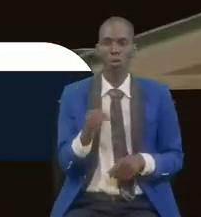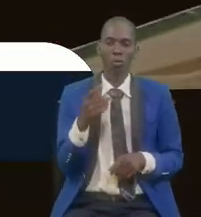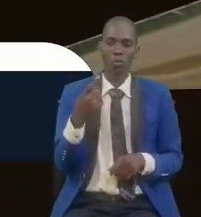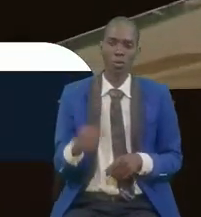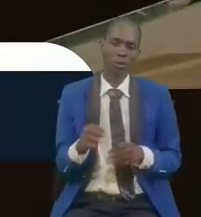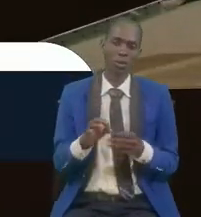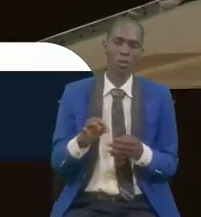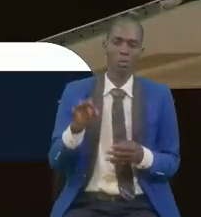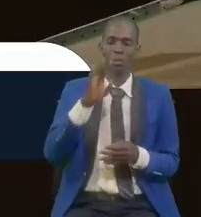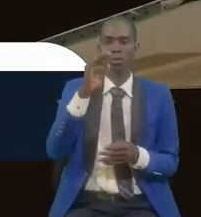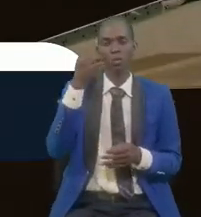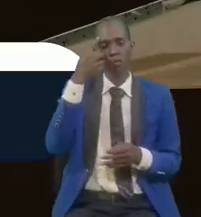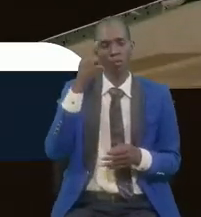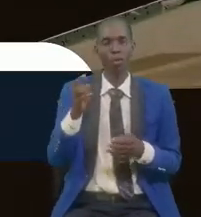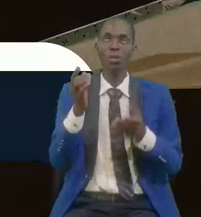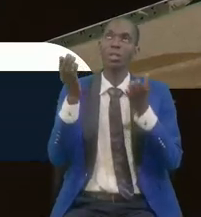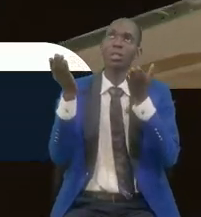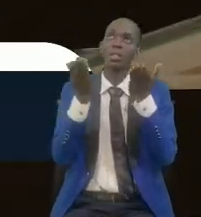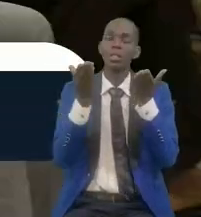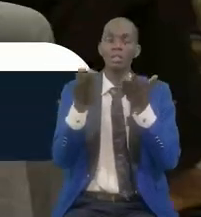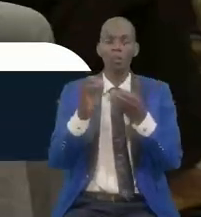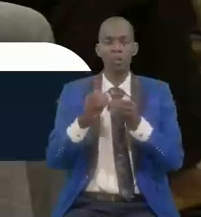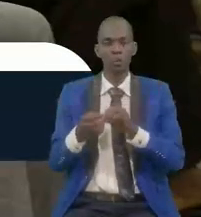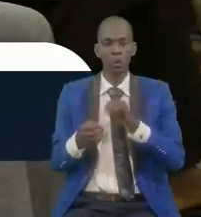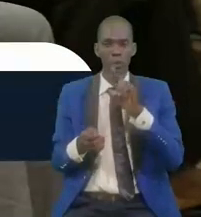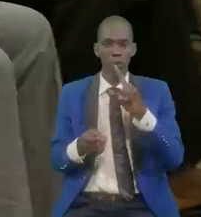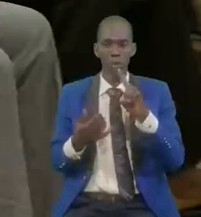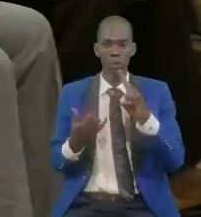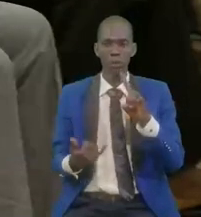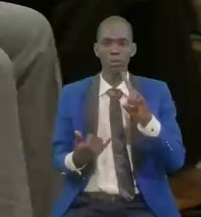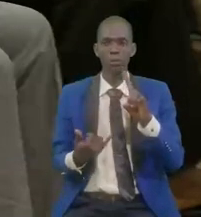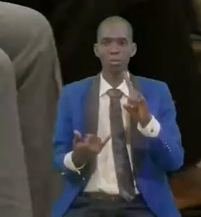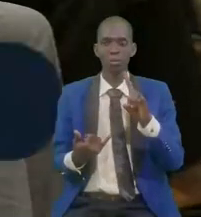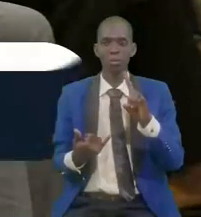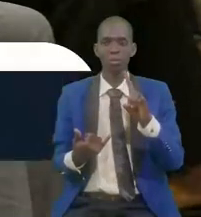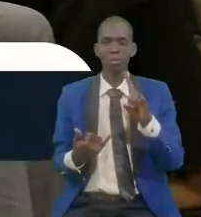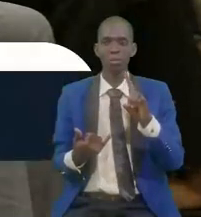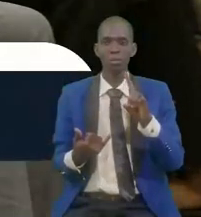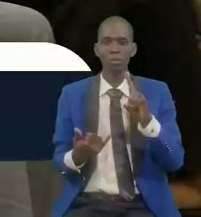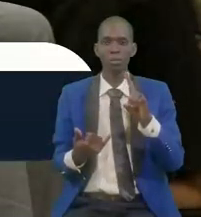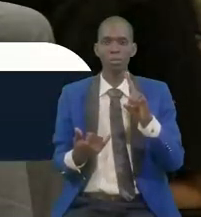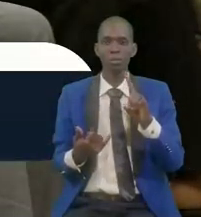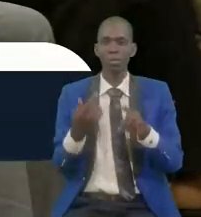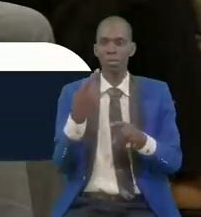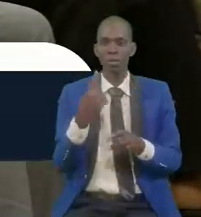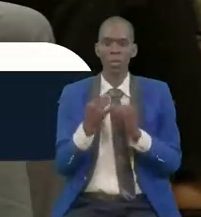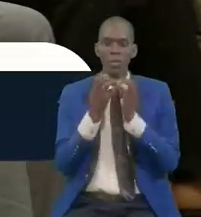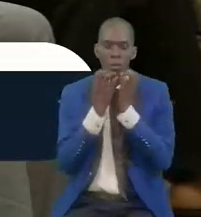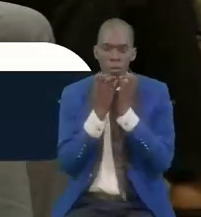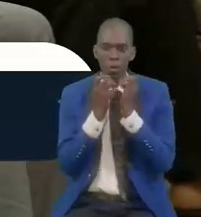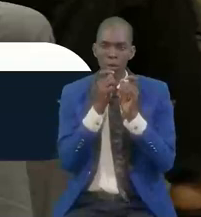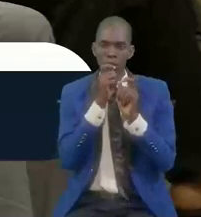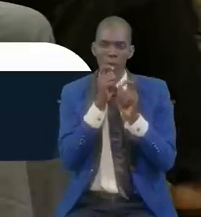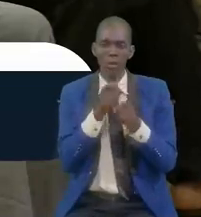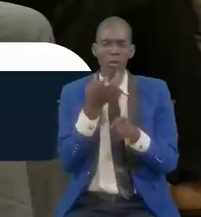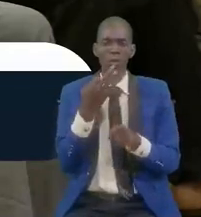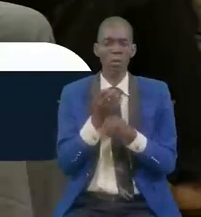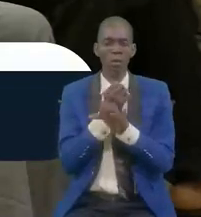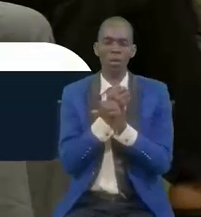l'esprit pour le service. Voilà la première partie ici. le don précieux du